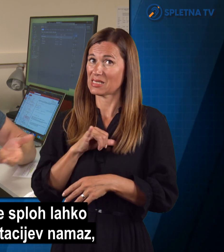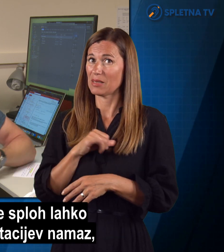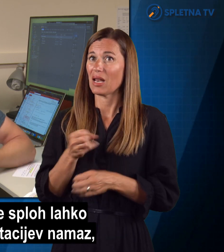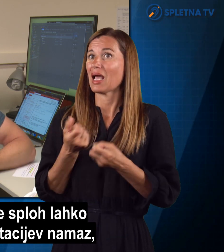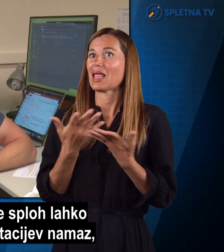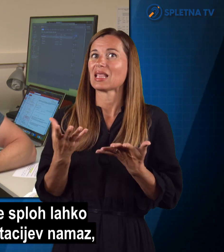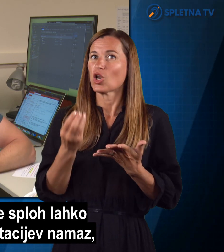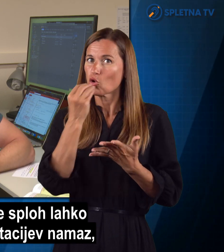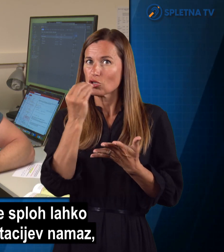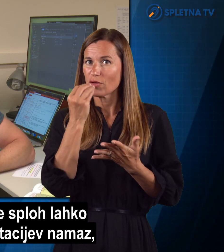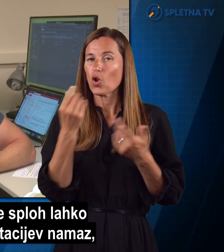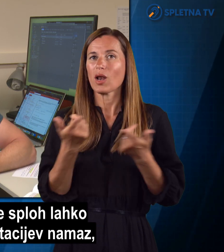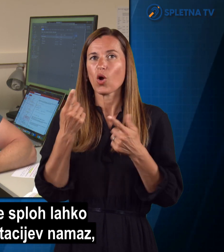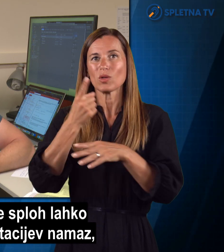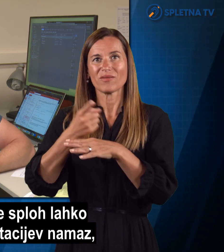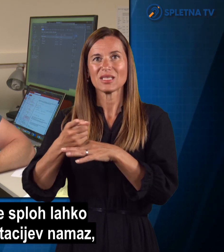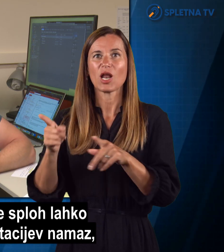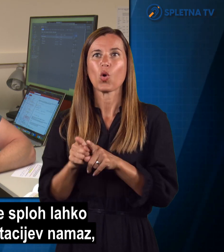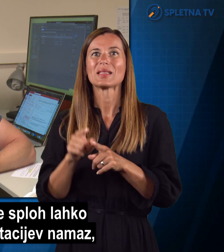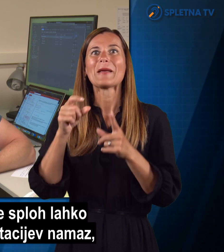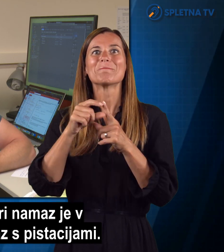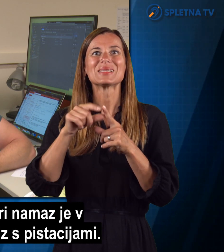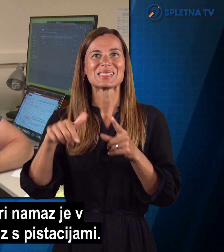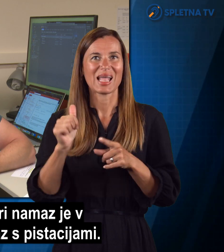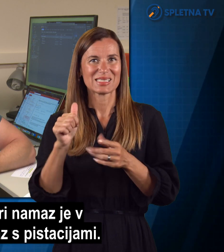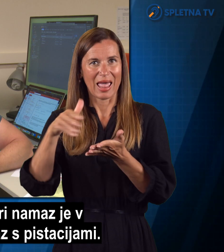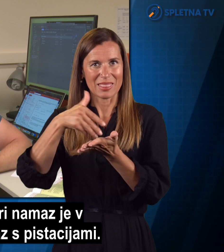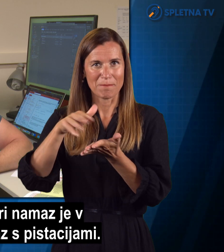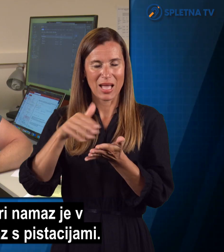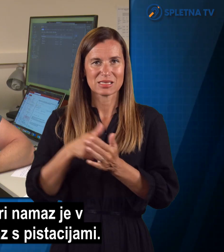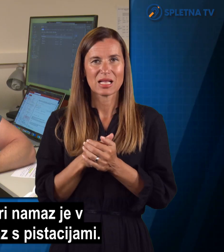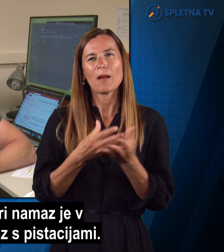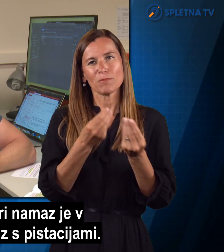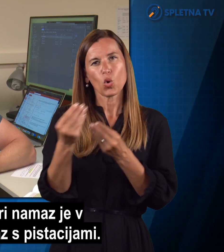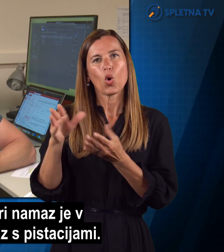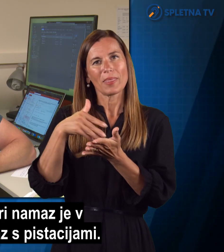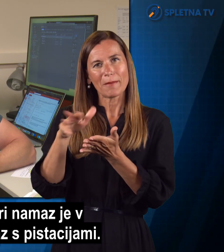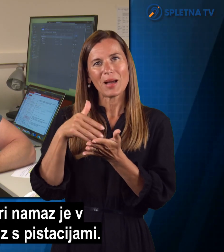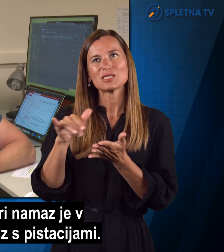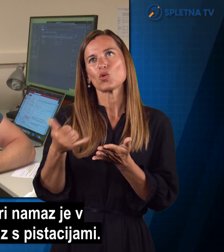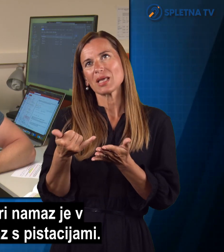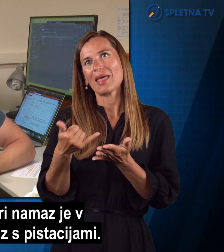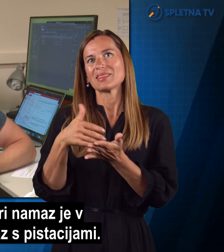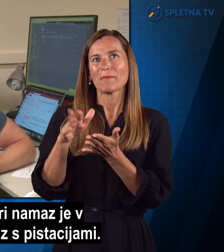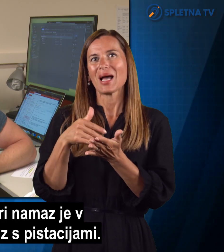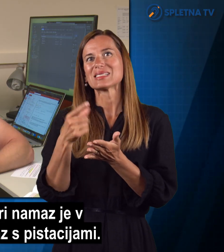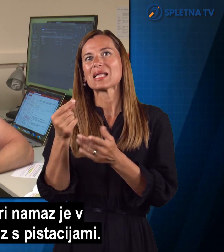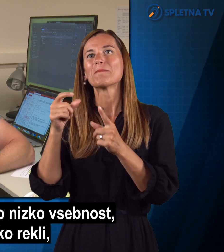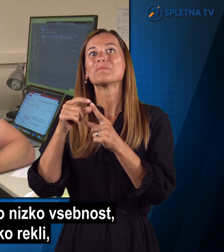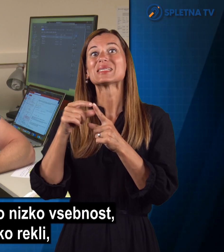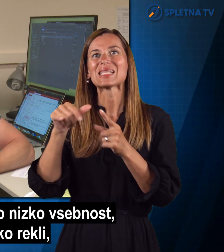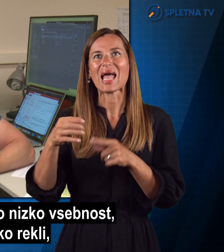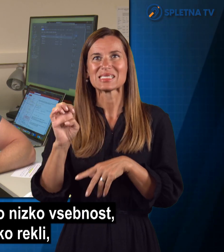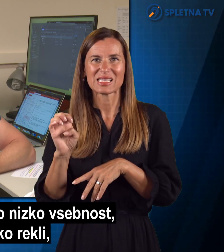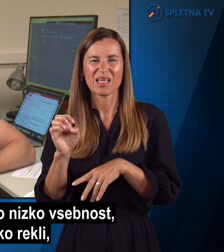katero živilo se sploh lahko definira kot pistacijev namaz, ker marsikateri namaz je v bistvu bolj namaz s pistacijami. Torej